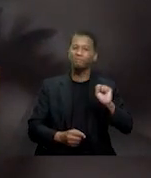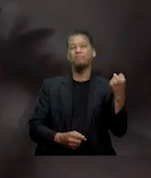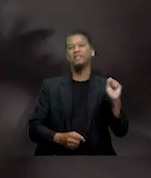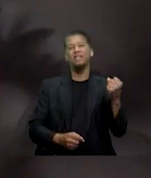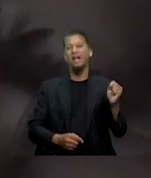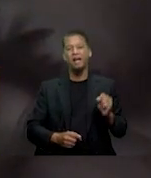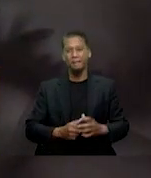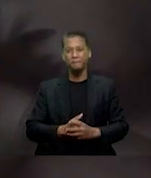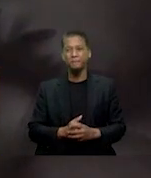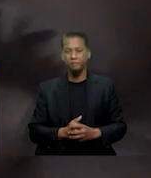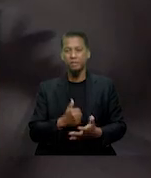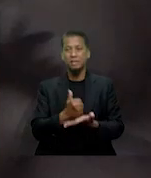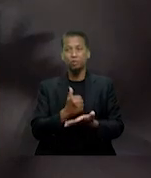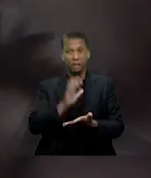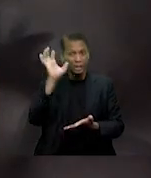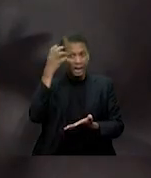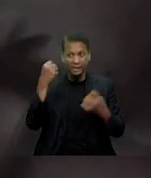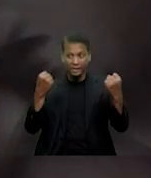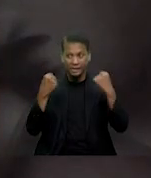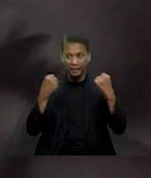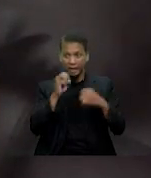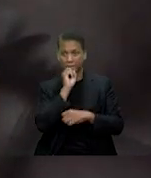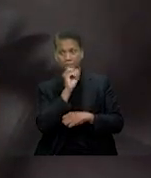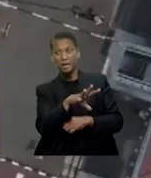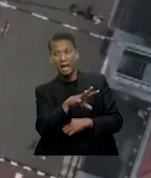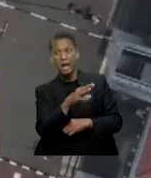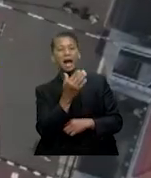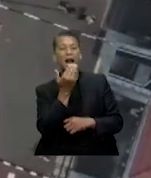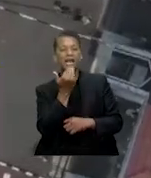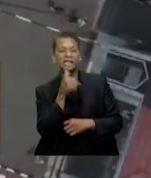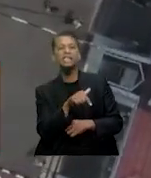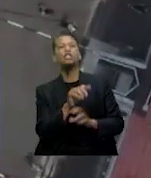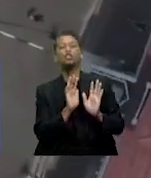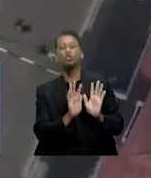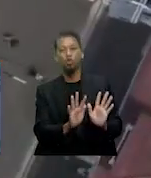sebetulnya menurut Dinas Kesehatan yang tidak layak itu hanya nasinya saja.